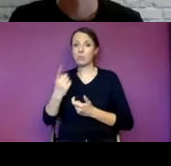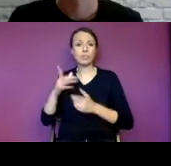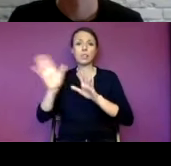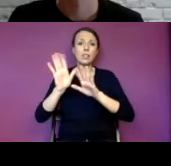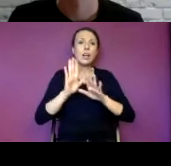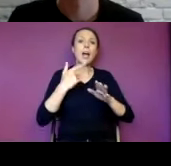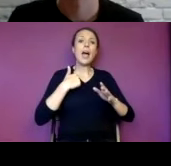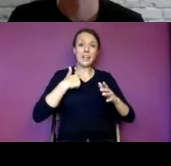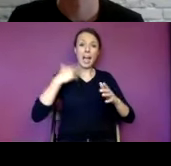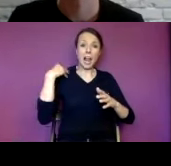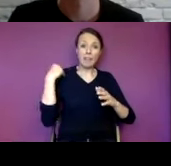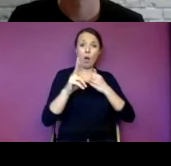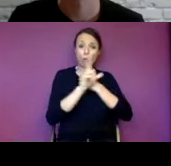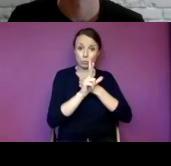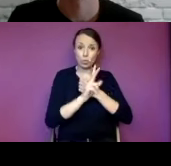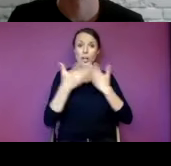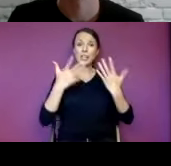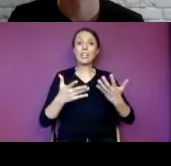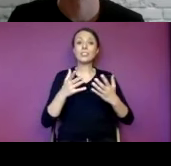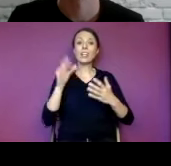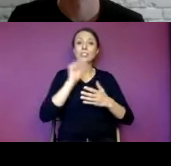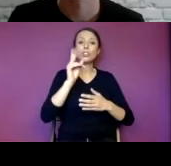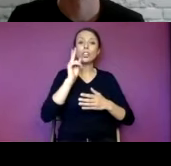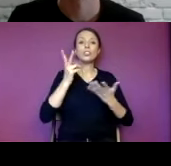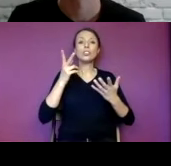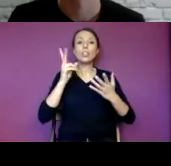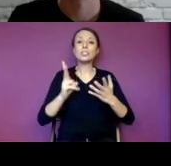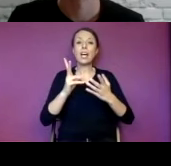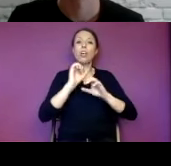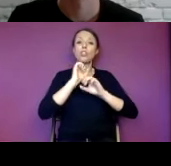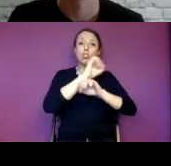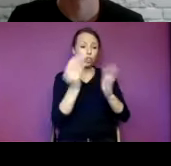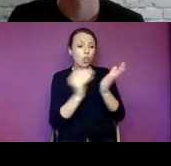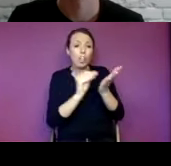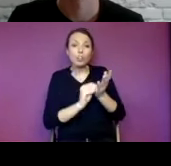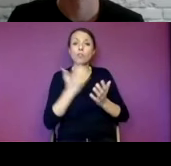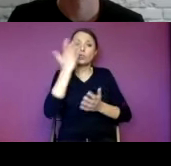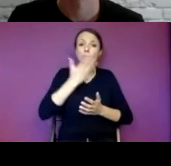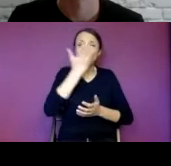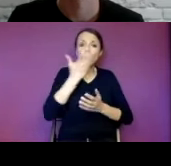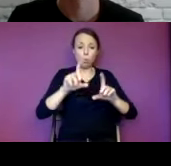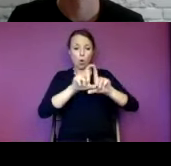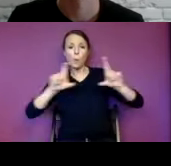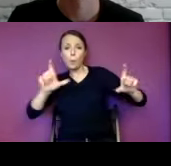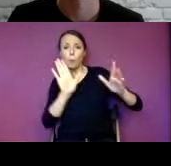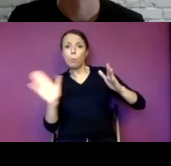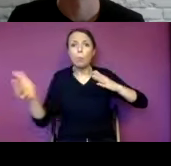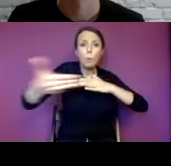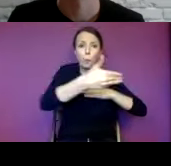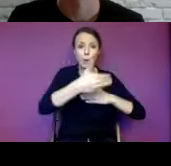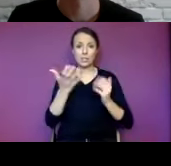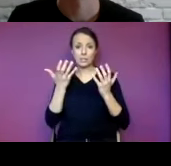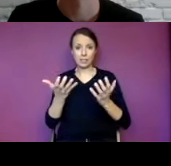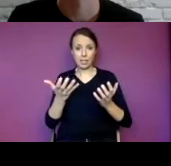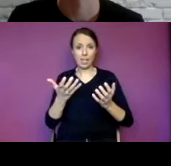lat, chcę, żeby chociaż w ostatniej dekadzie życia mi po nogach nie wiało i nie chcę tej chałupy cały czas ogrzewać, chcę, żeby mi było ciepło. Tak? I to jest